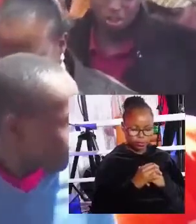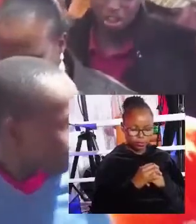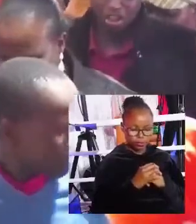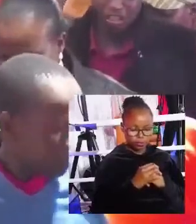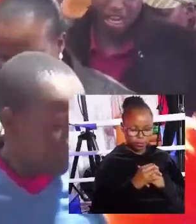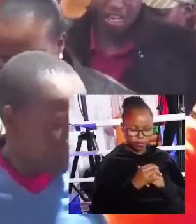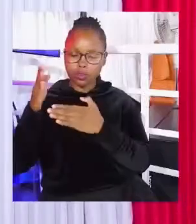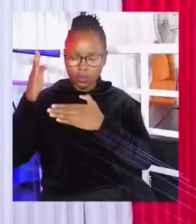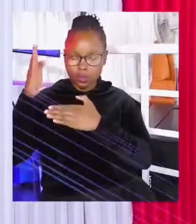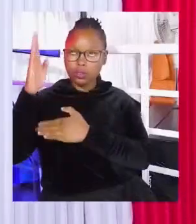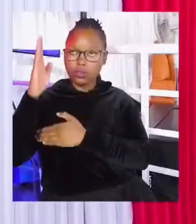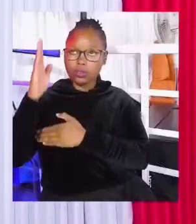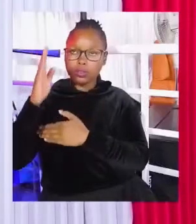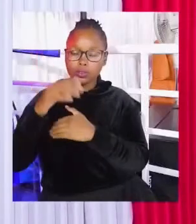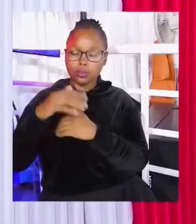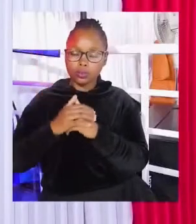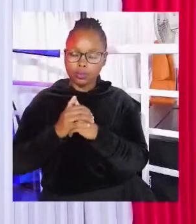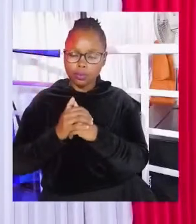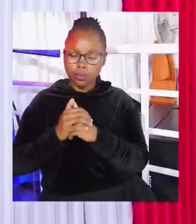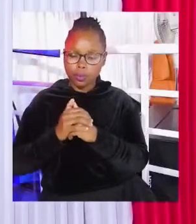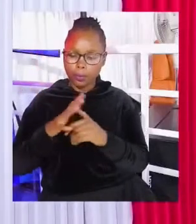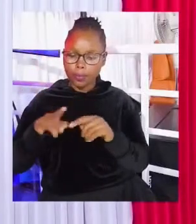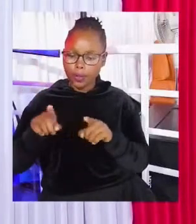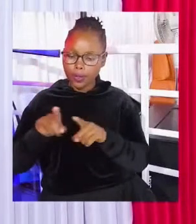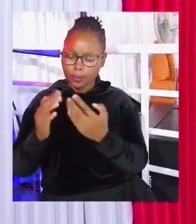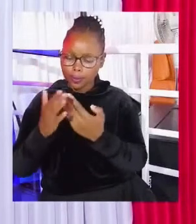maria tuikite Netuwa hera mure idhi muwega